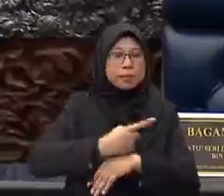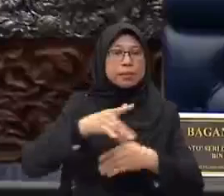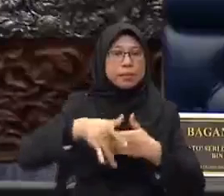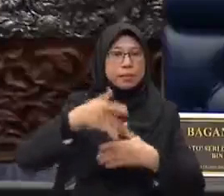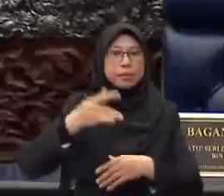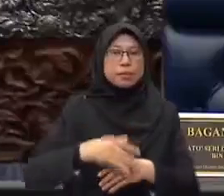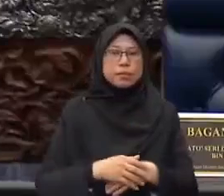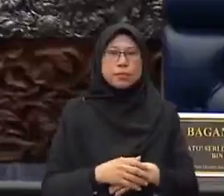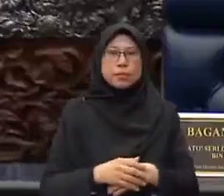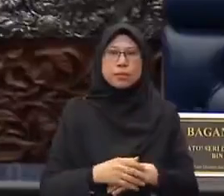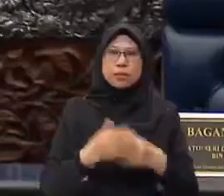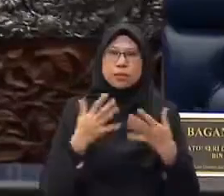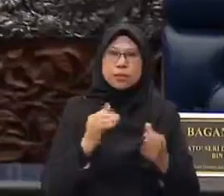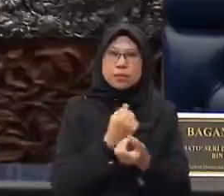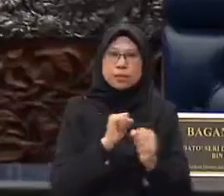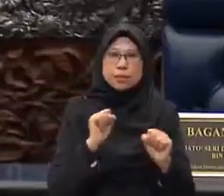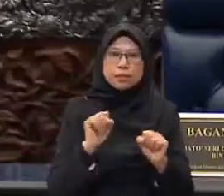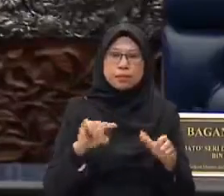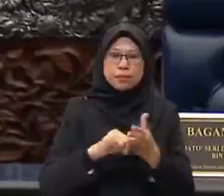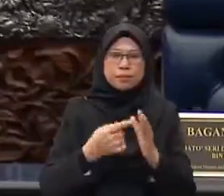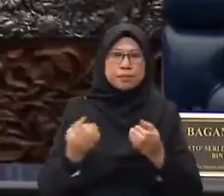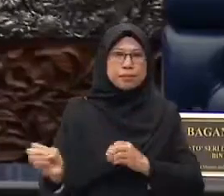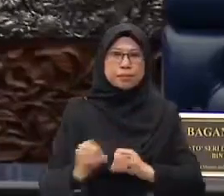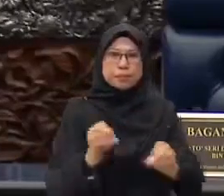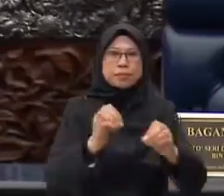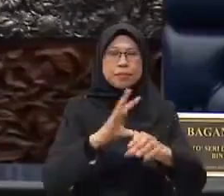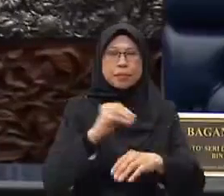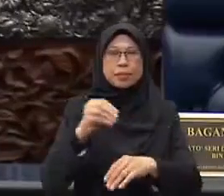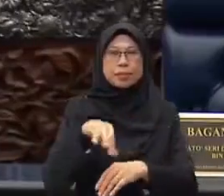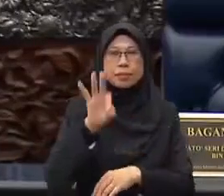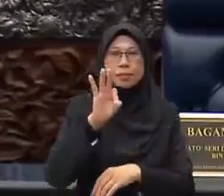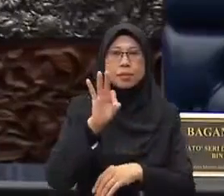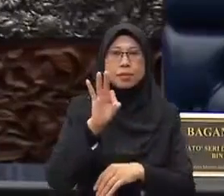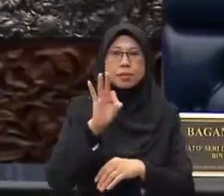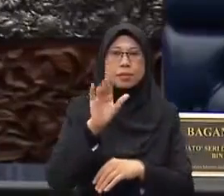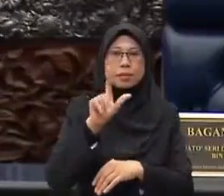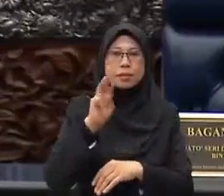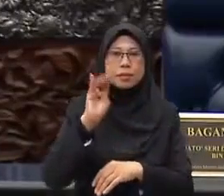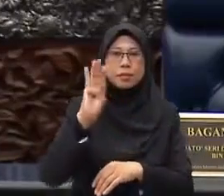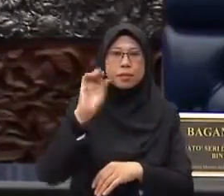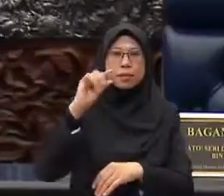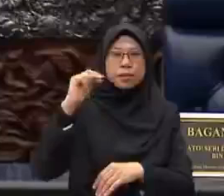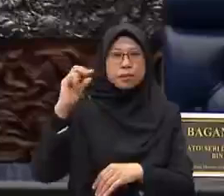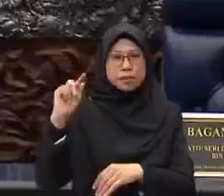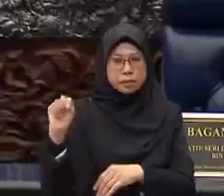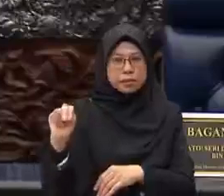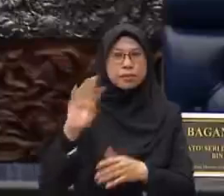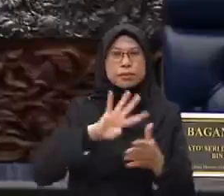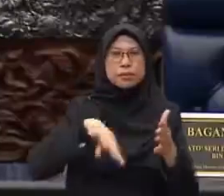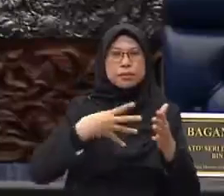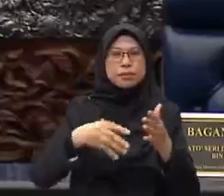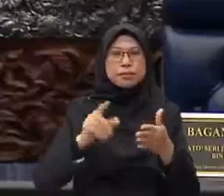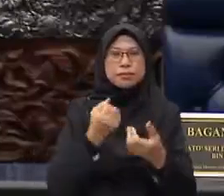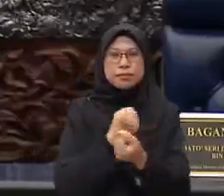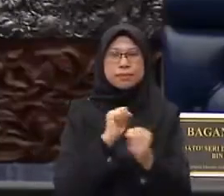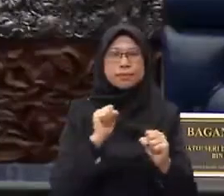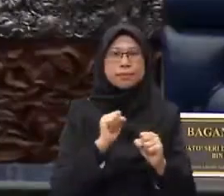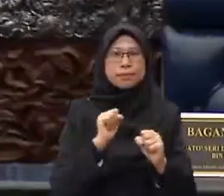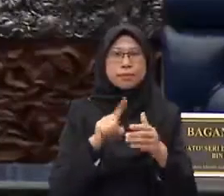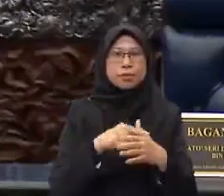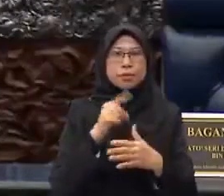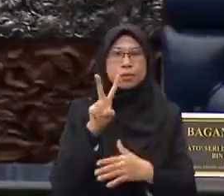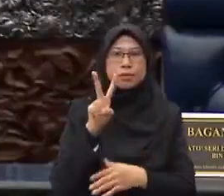lembangan telah siap dan mula beroperasi manakala sembilan lembangan lain dijadualkan siap sepenuhnya pada Januari